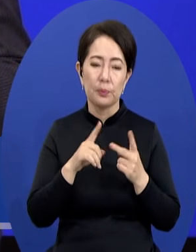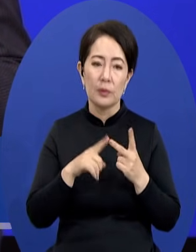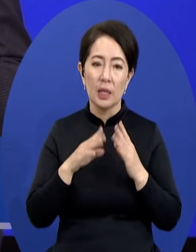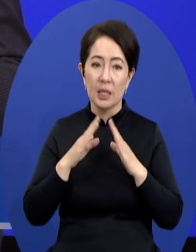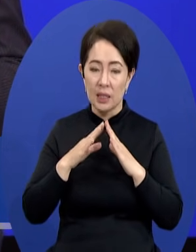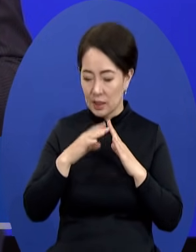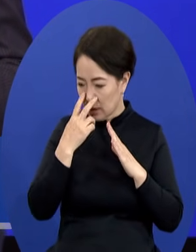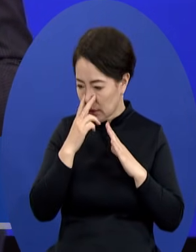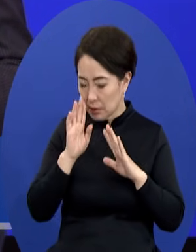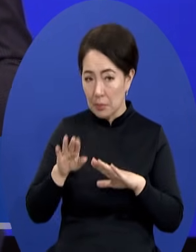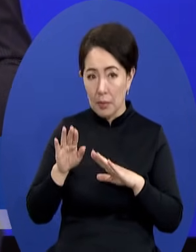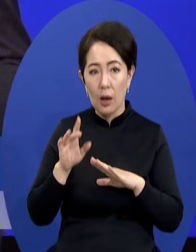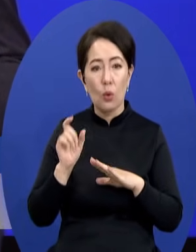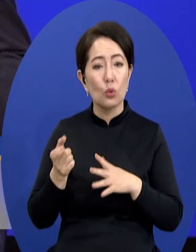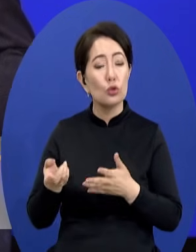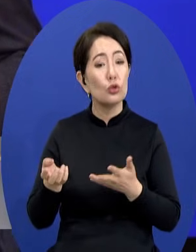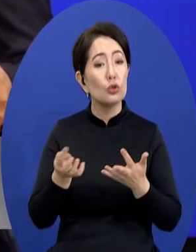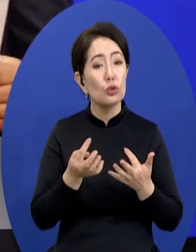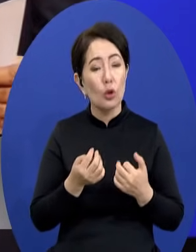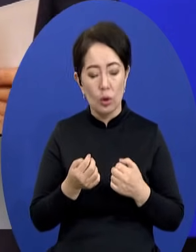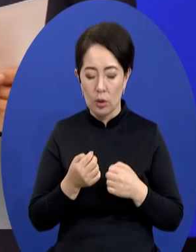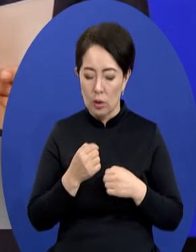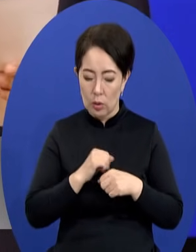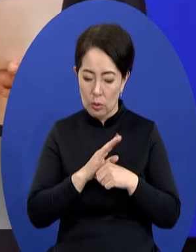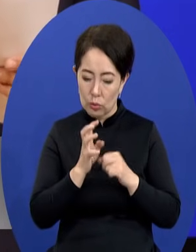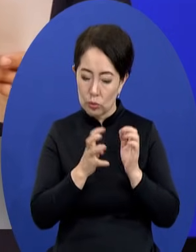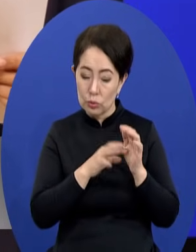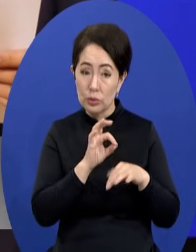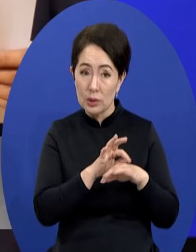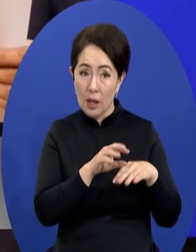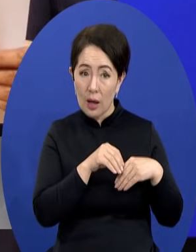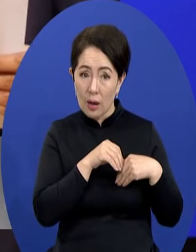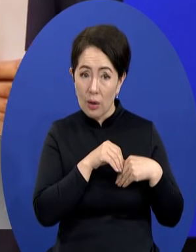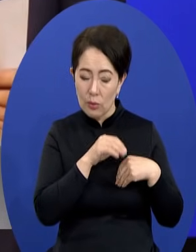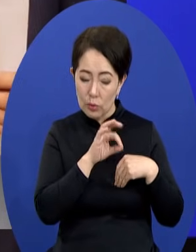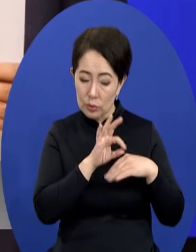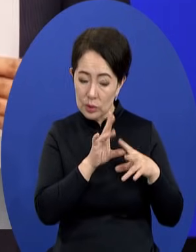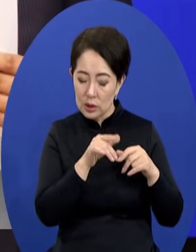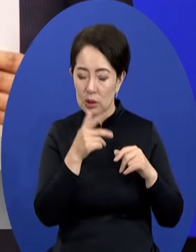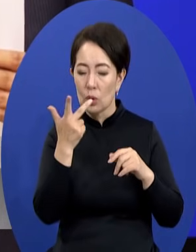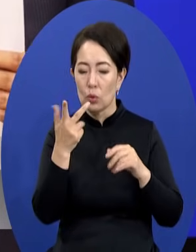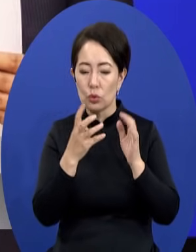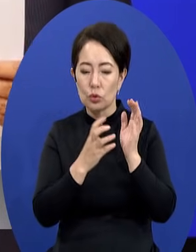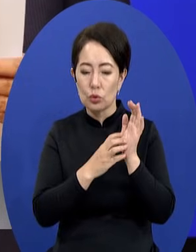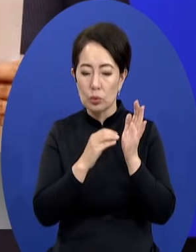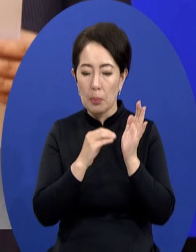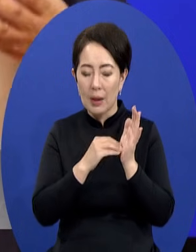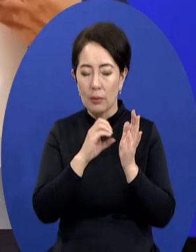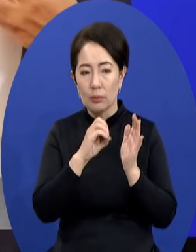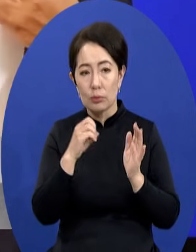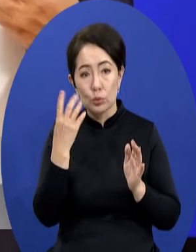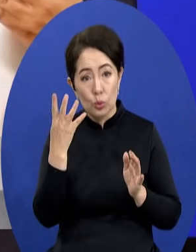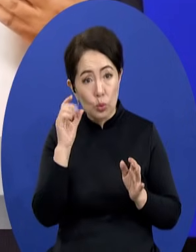гэрээр хянагдаж байгаа нийтдээ одоо яг коронавирус COVID-19 өвчнөнд тусаад эмчлэгдэж байгаа 39,004 хүн болол улсын хэмжээнд